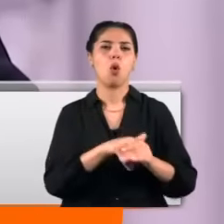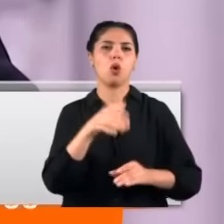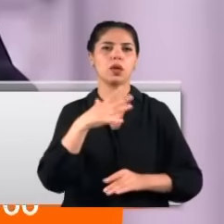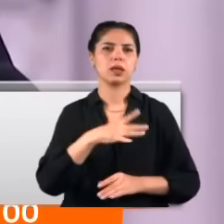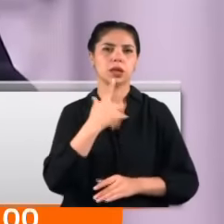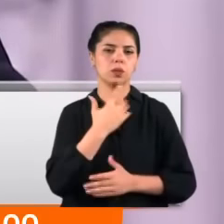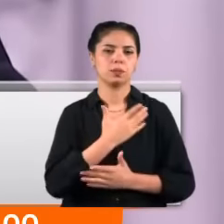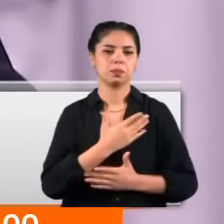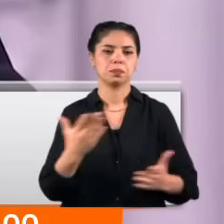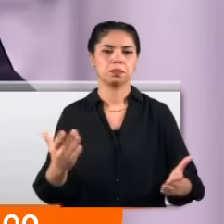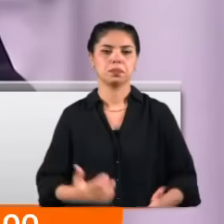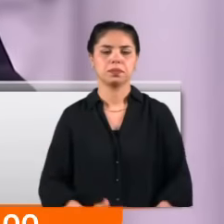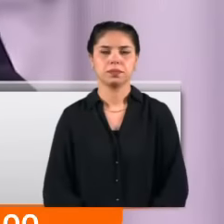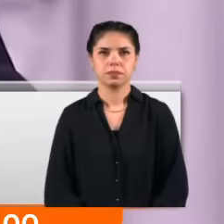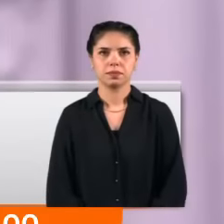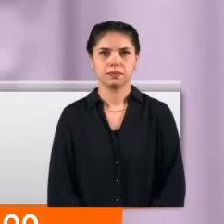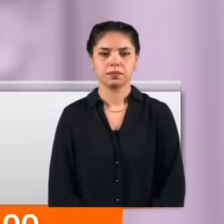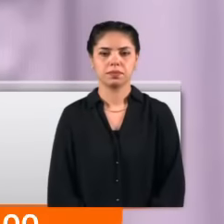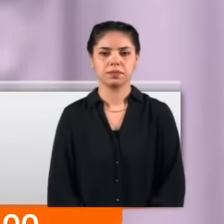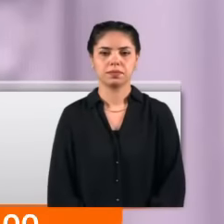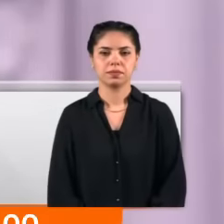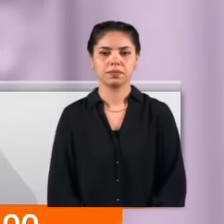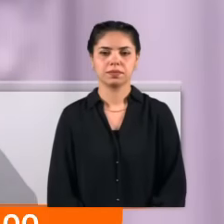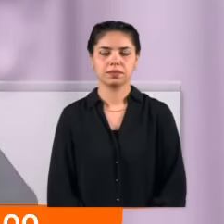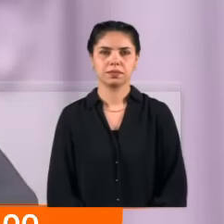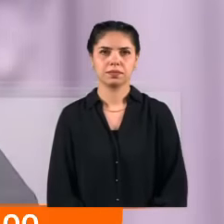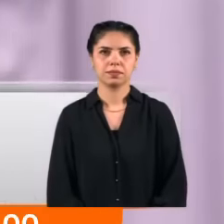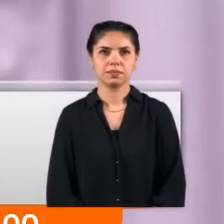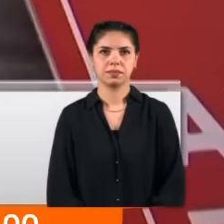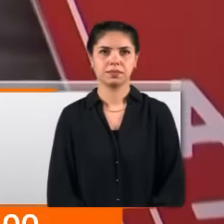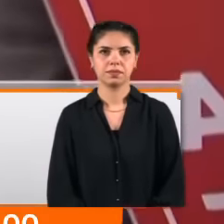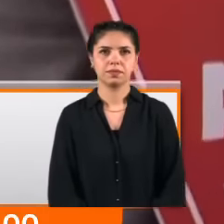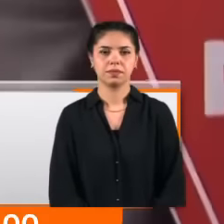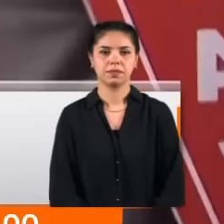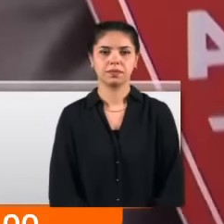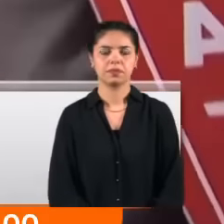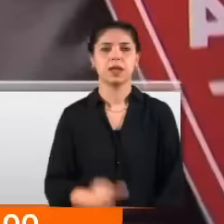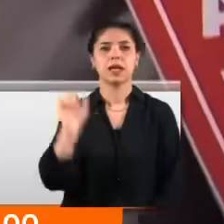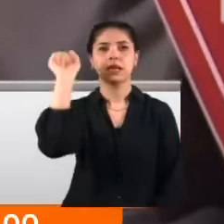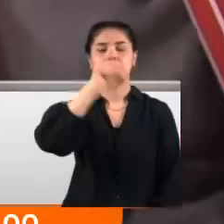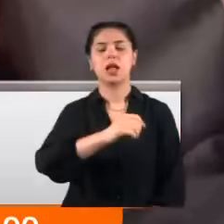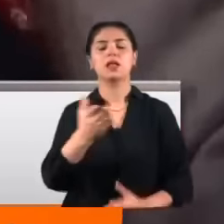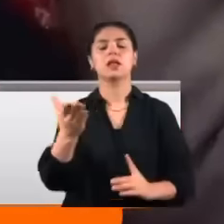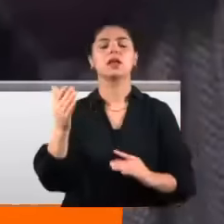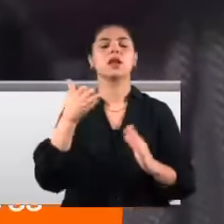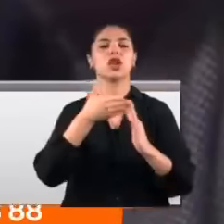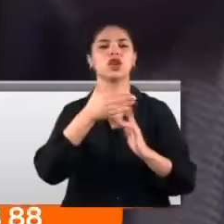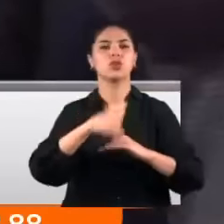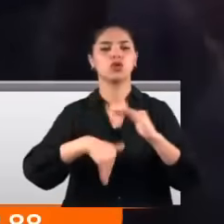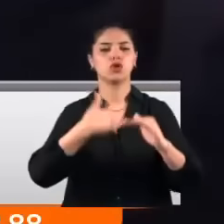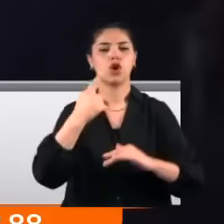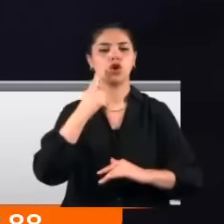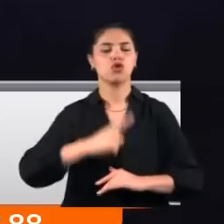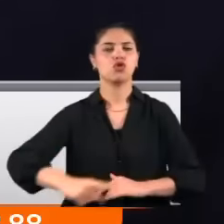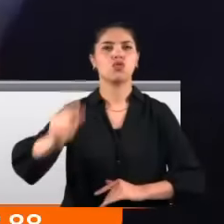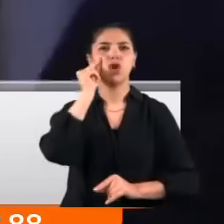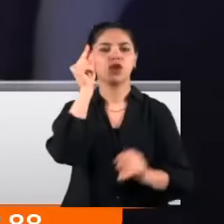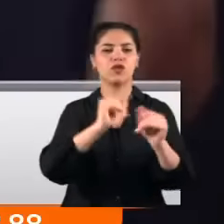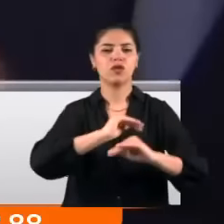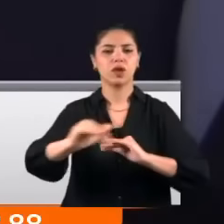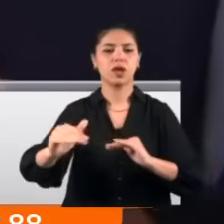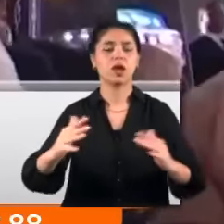Amerika'nın yarısı için değil tamamı için başkan olacağım. Herkes için zafer kazanacağız. Suikast girişimi sonrası Cumhuriyetçilerin Kongresi hiç olmadığı